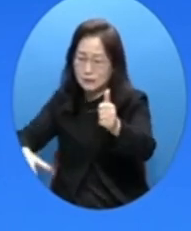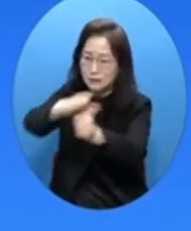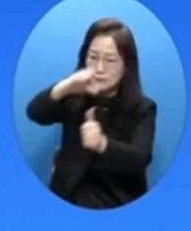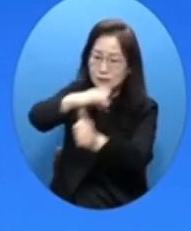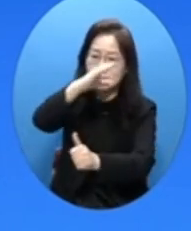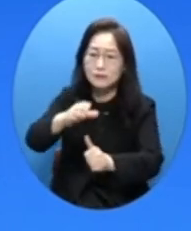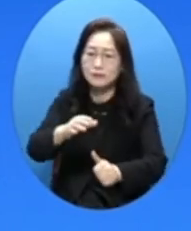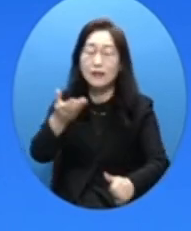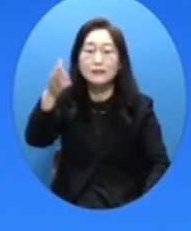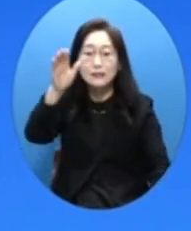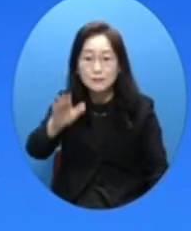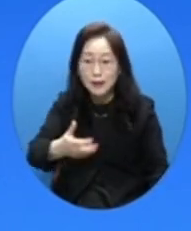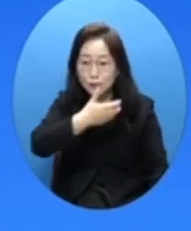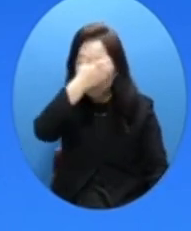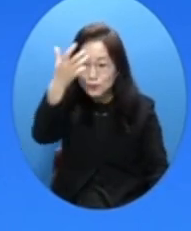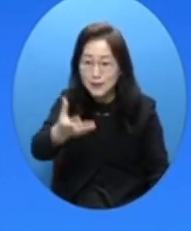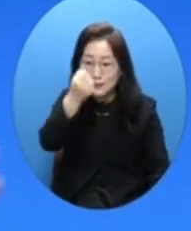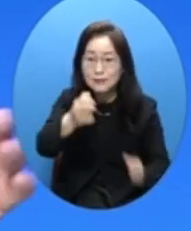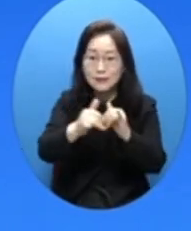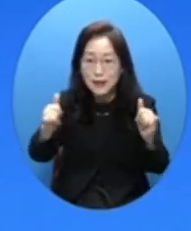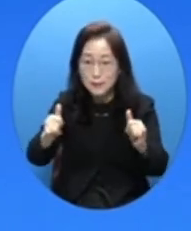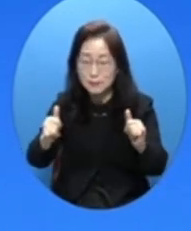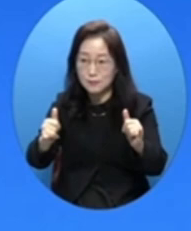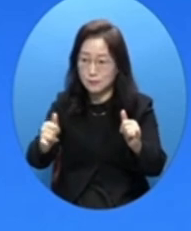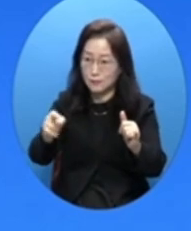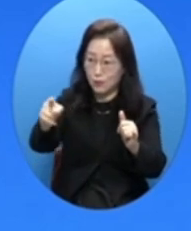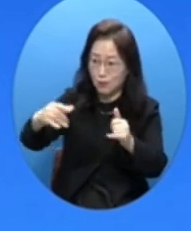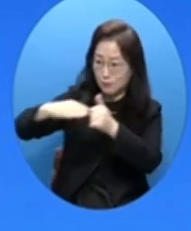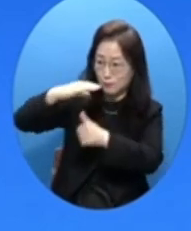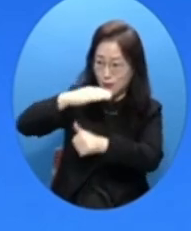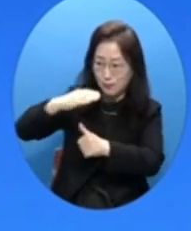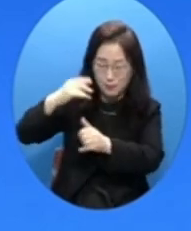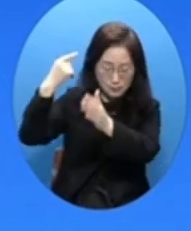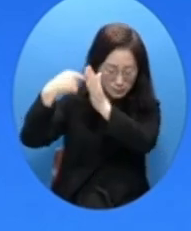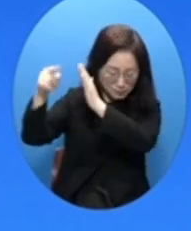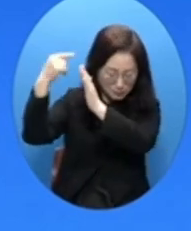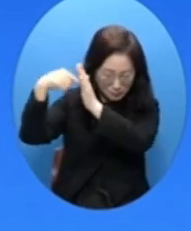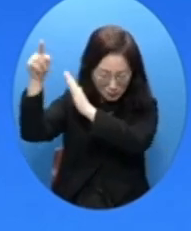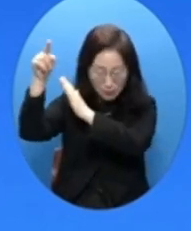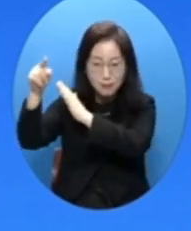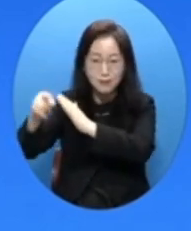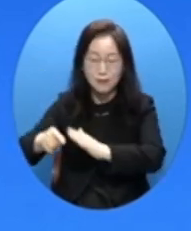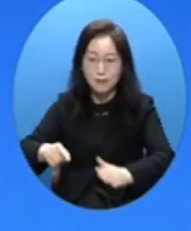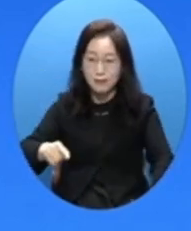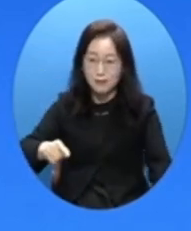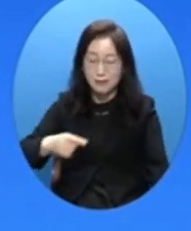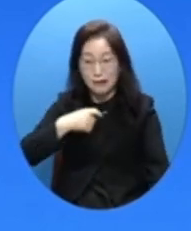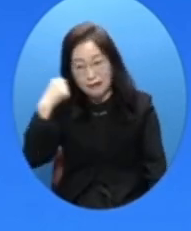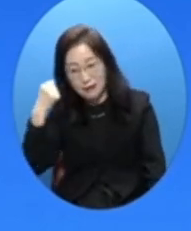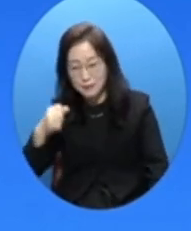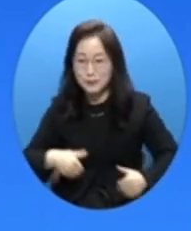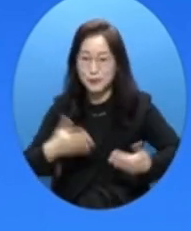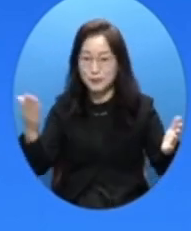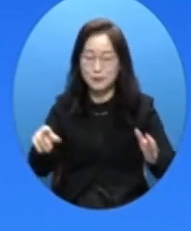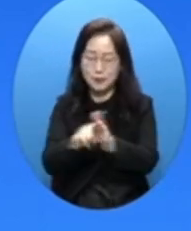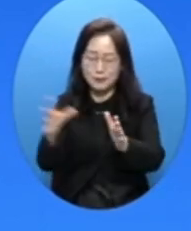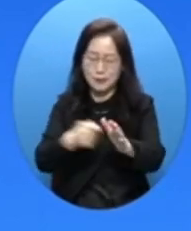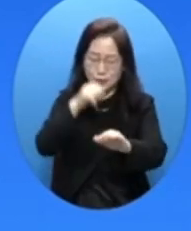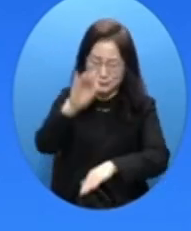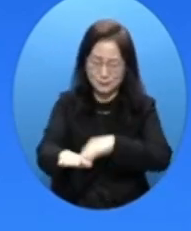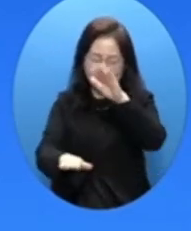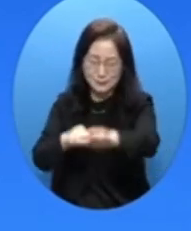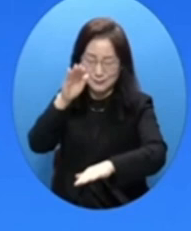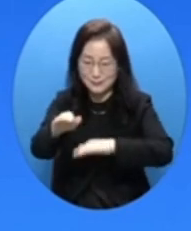합니다 그러나 꿈꾸는 사람들은 그러한 것을 전혀 귀담아 드릴 필요도 없고 그런 일에 영향을 받으면 안 됩니다 믿음으로 전진 또